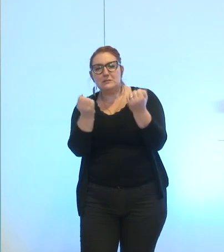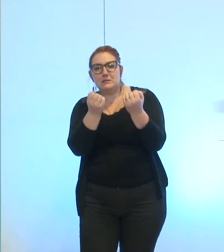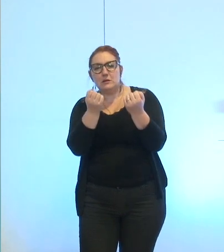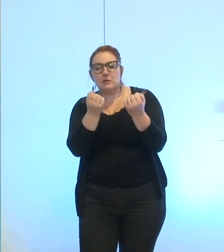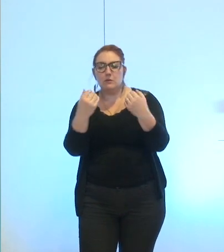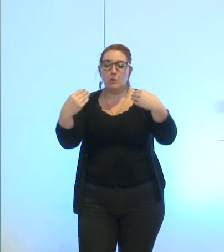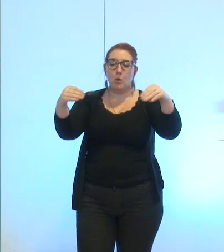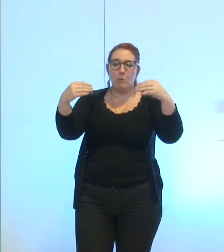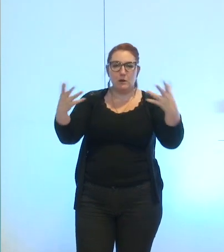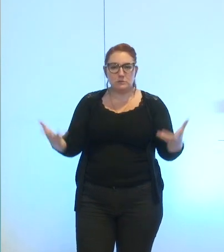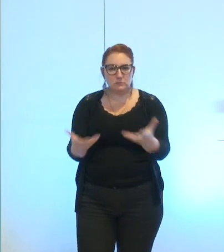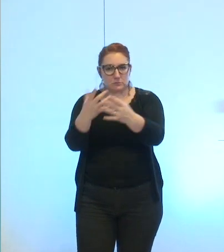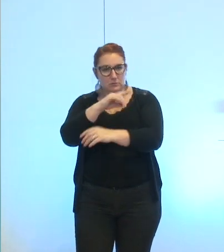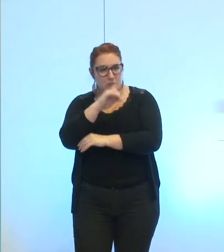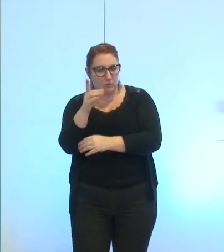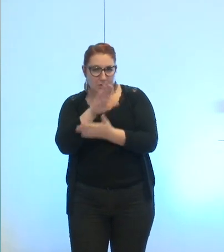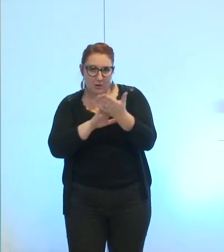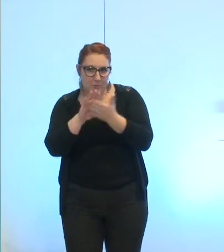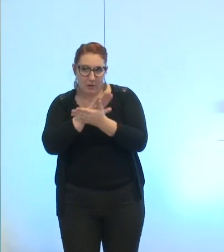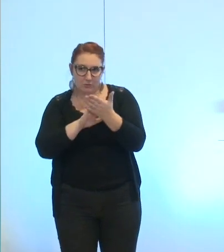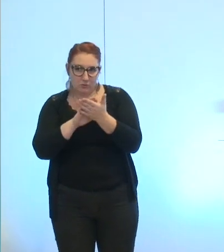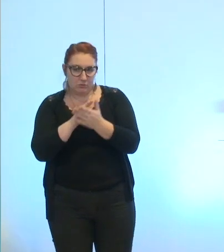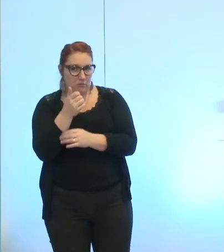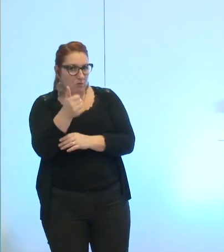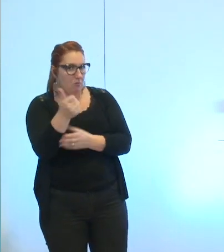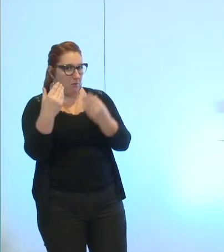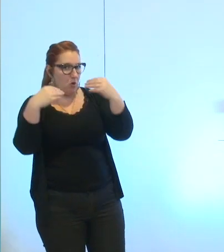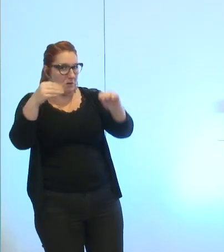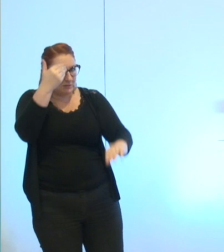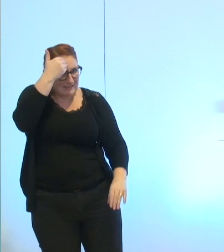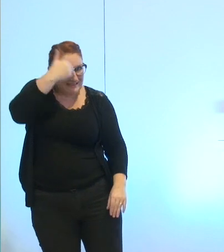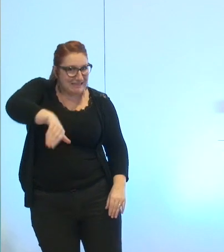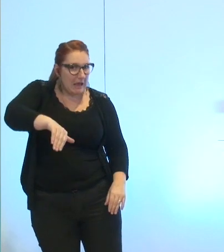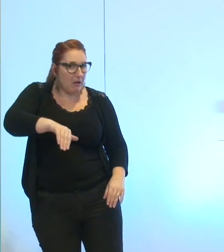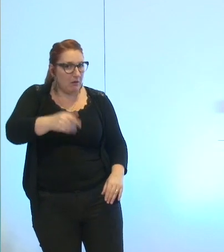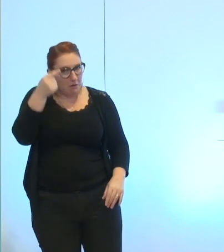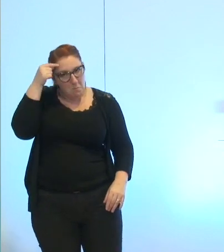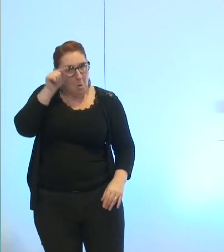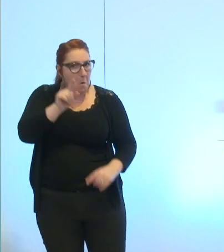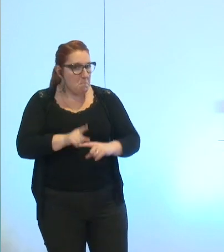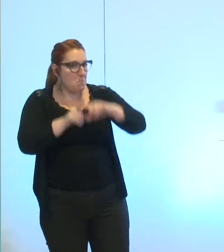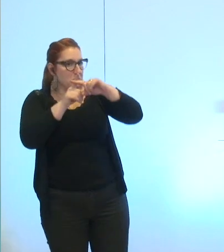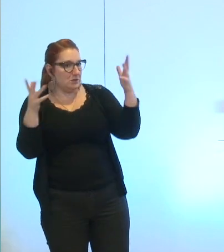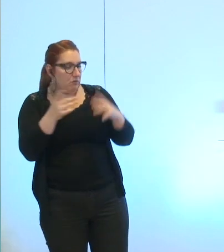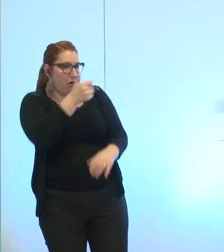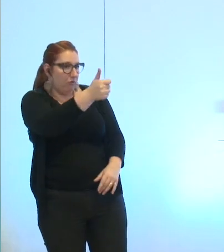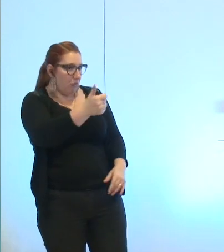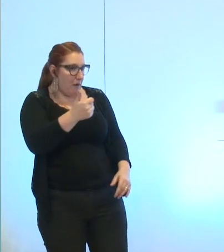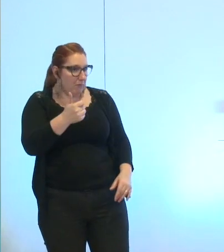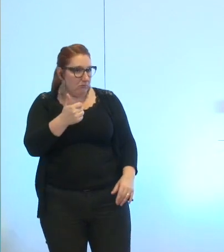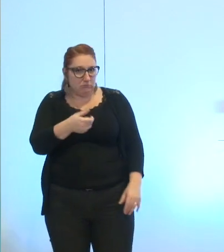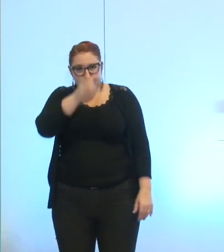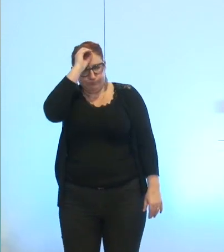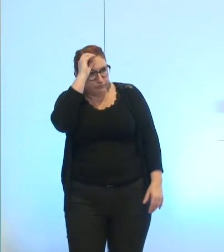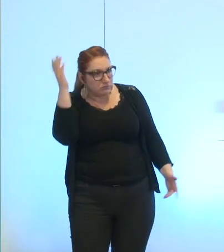faire marcher le commerce mais vous croyez pas que c'est les commerçants qui sont capables de savoir ce qui fait marcher le commerce ou pas et pas vous mais